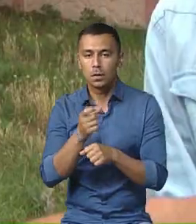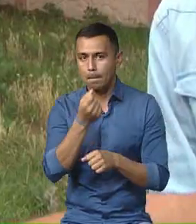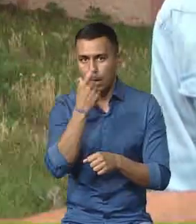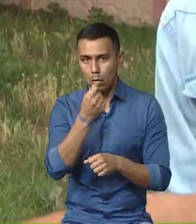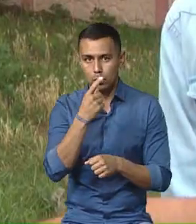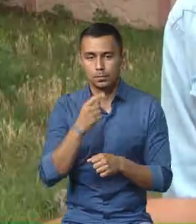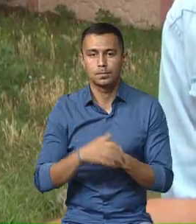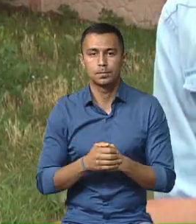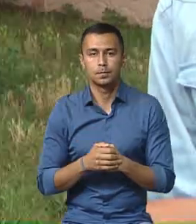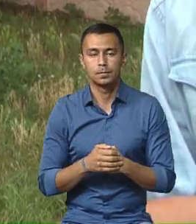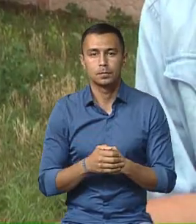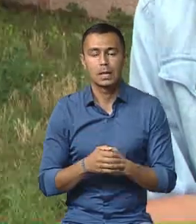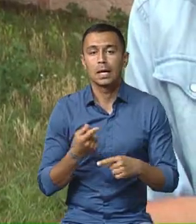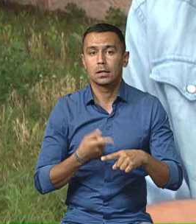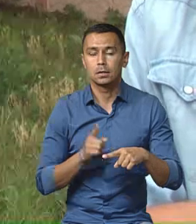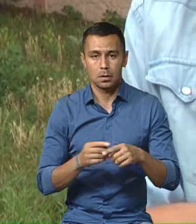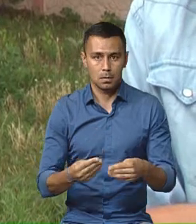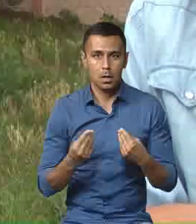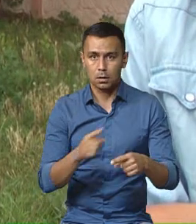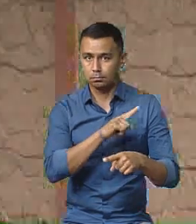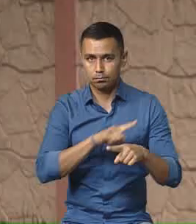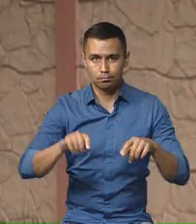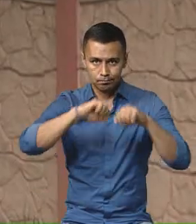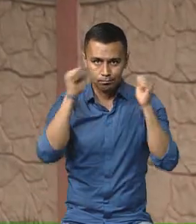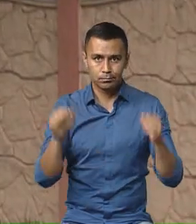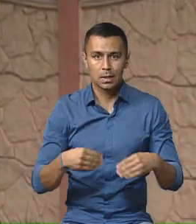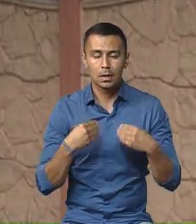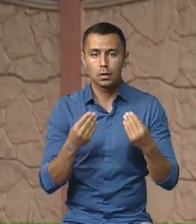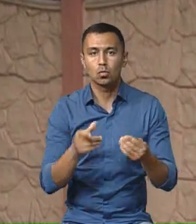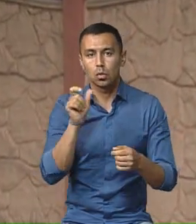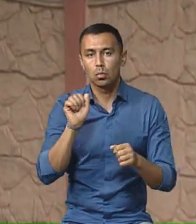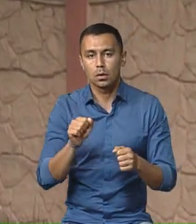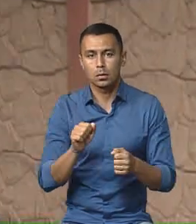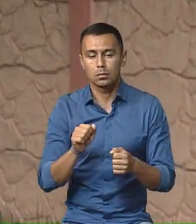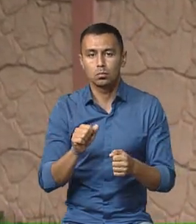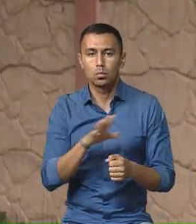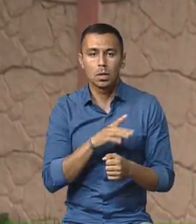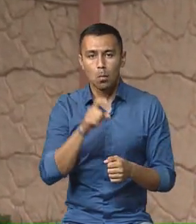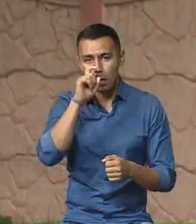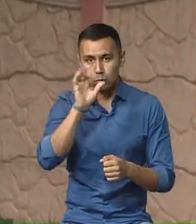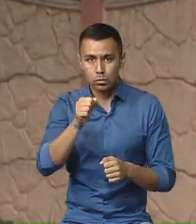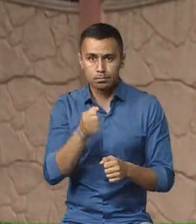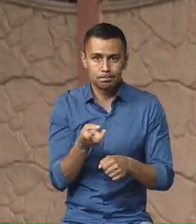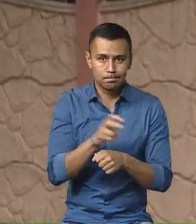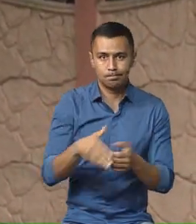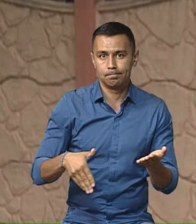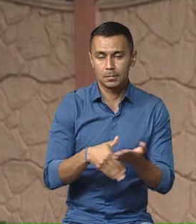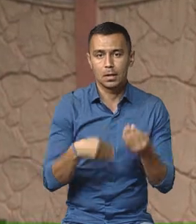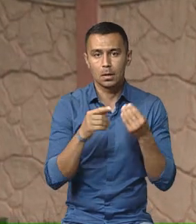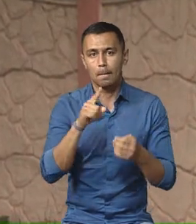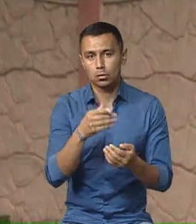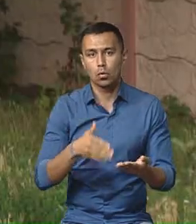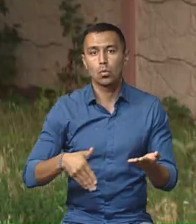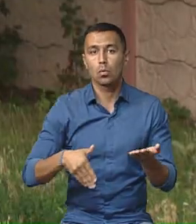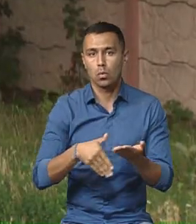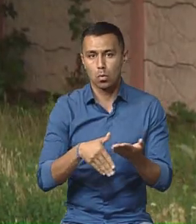Михайла Чекмана Борис. Це дає скорість. Якщо людині може стати погано в парку, то вони можуть допомогти, дати там першу